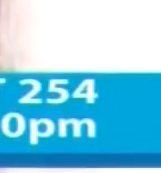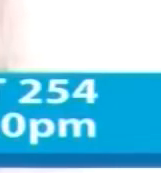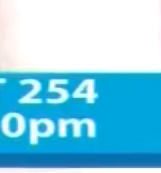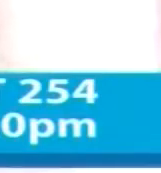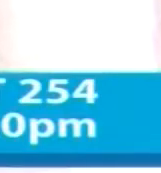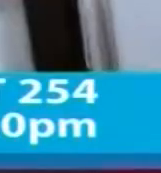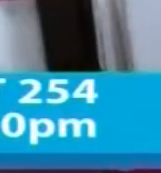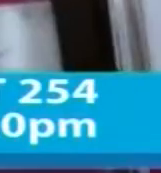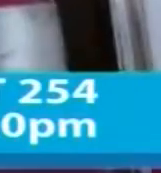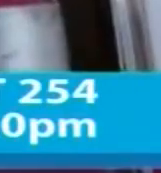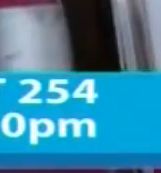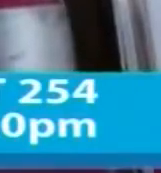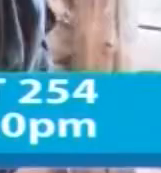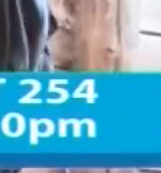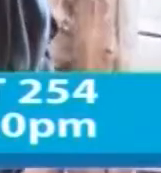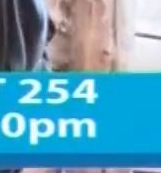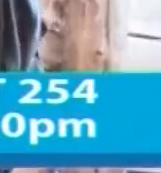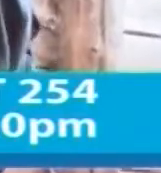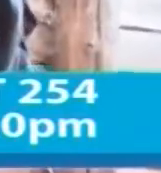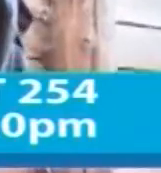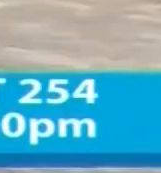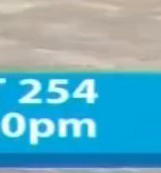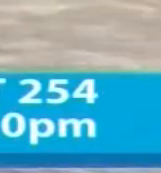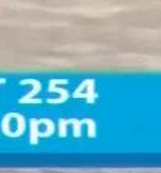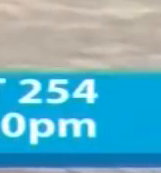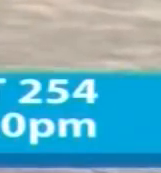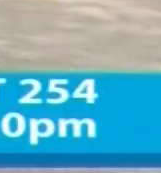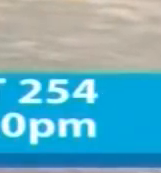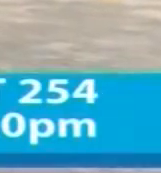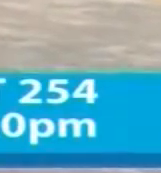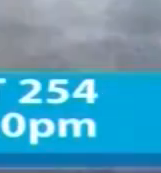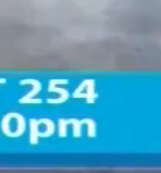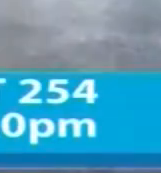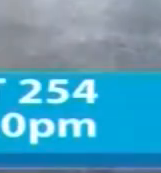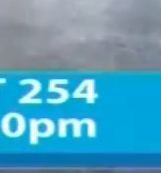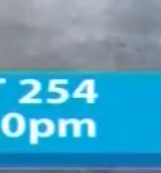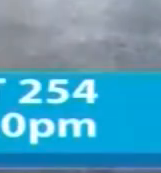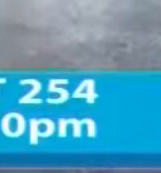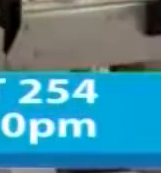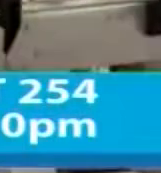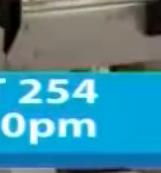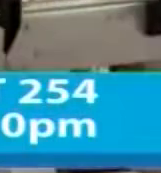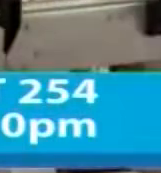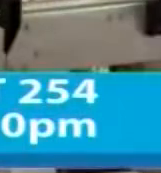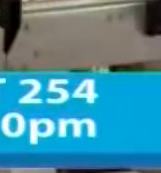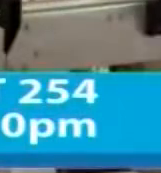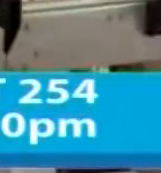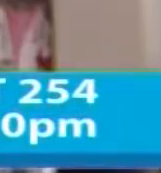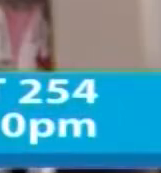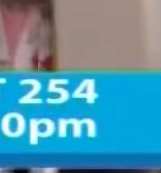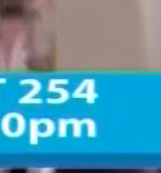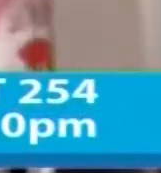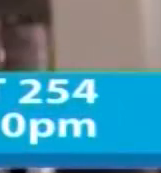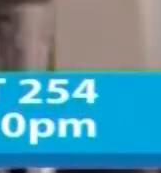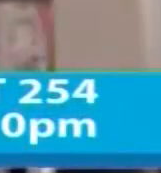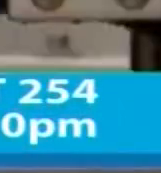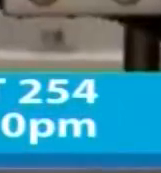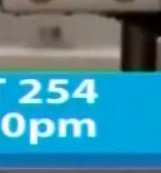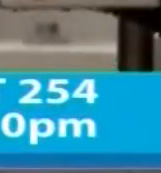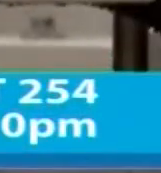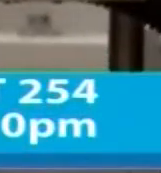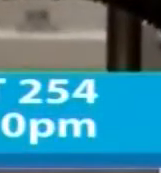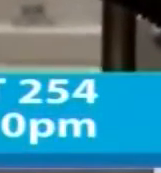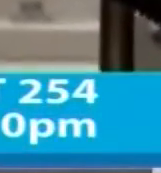na kuacha maelfu ya Wakenya bila matumaini. Azma ya Rais Uhuru Kenyatta ya kukipa